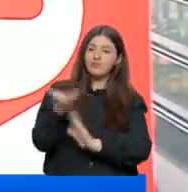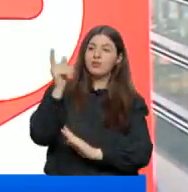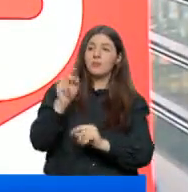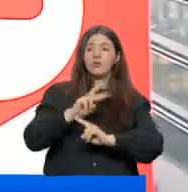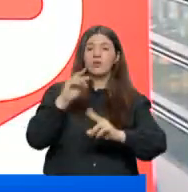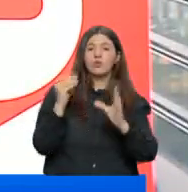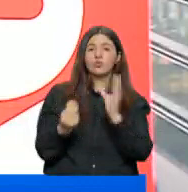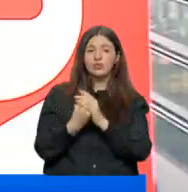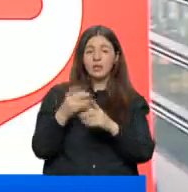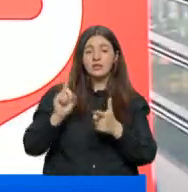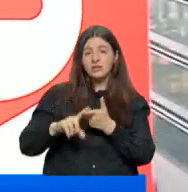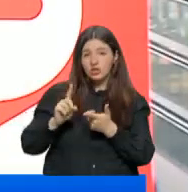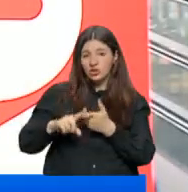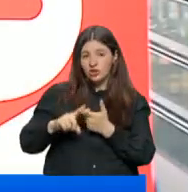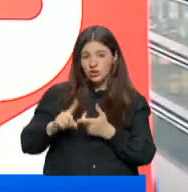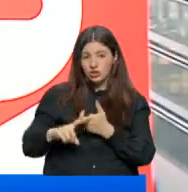kurdular. İkincisi